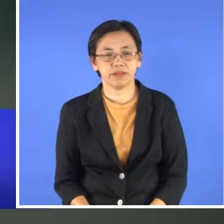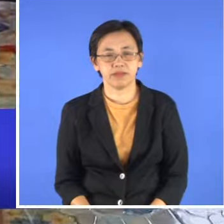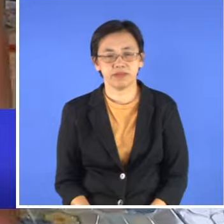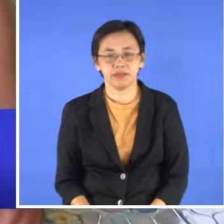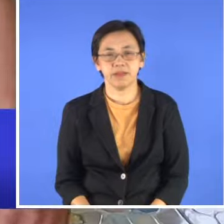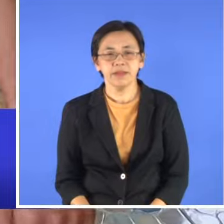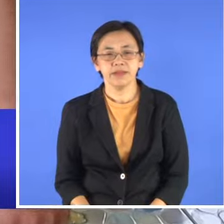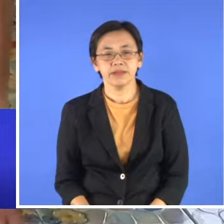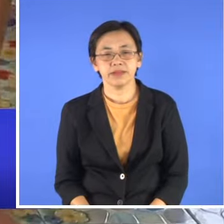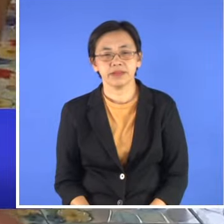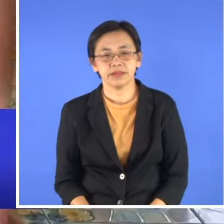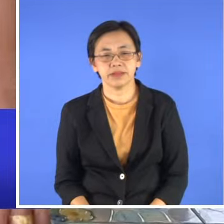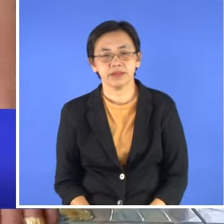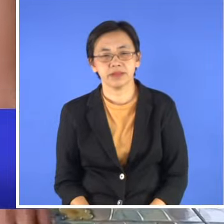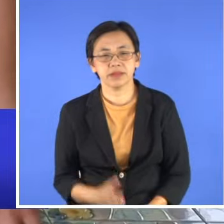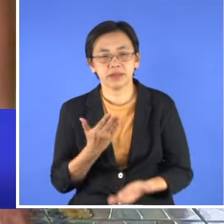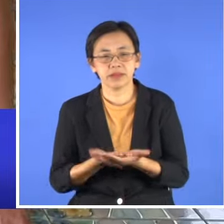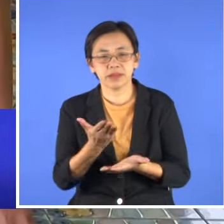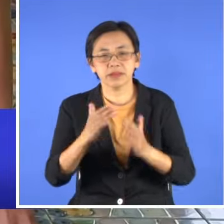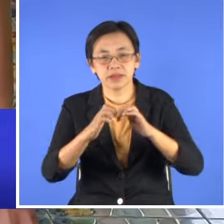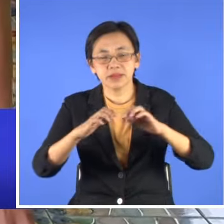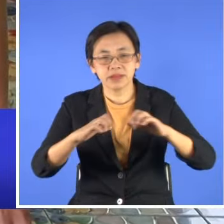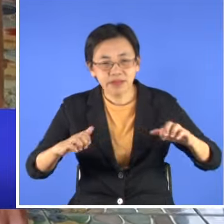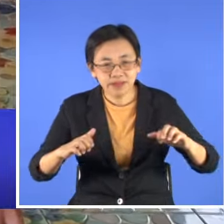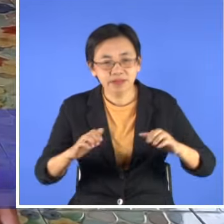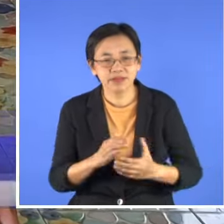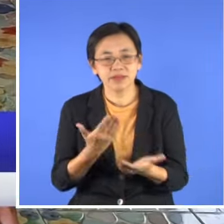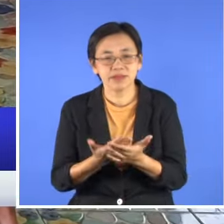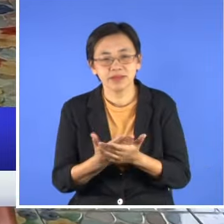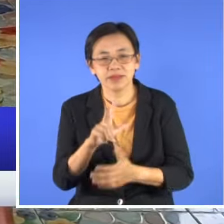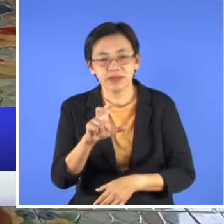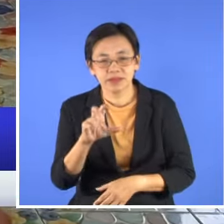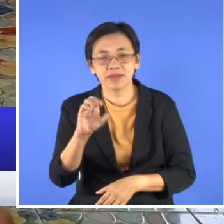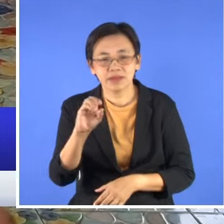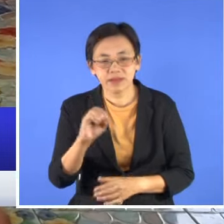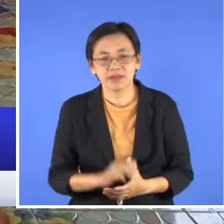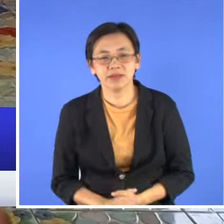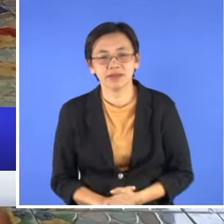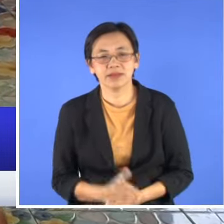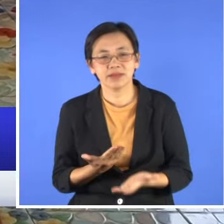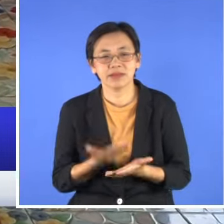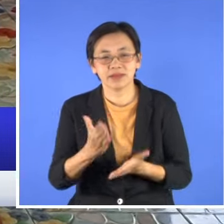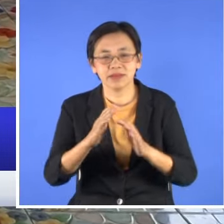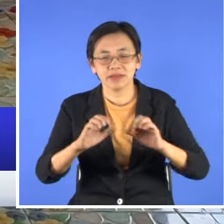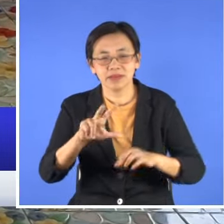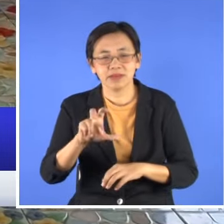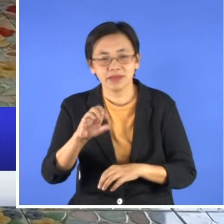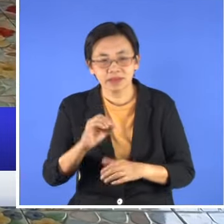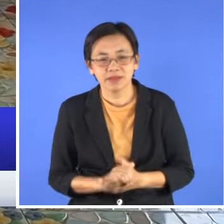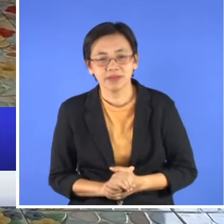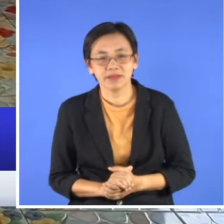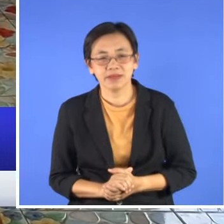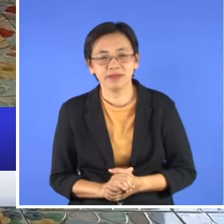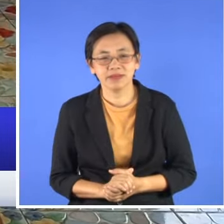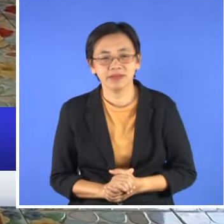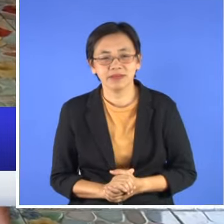ฮะทุเรียนซื้อมาก็ว่าจะมากินทุเรียนซื้อมาเท่าไหร่เนี่ย 300 350ครับ 350เพ่งึเพิ่งได้กินครั้งแรกหรึยังใช่